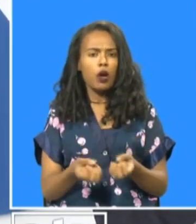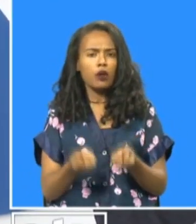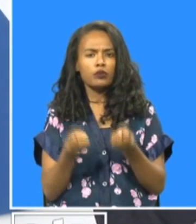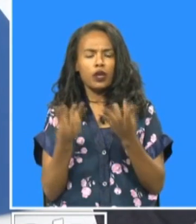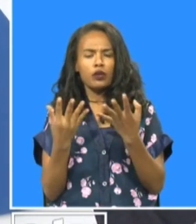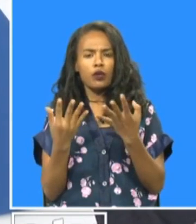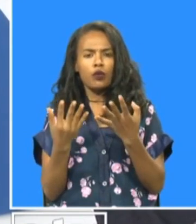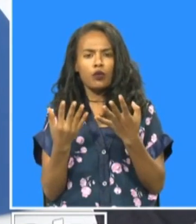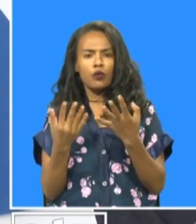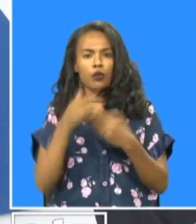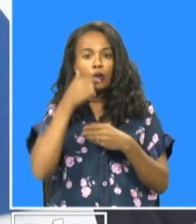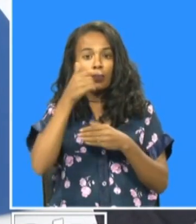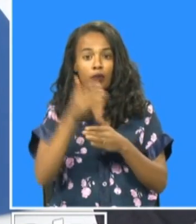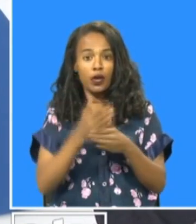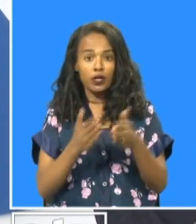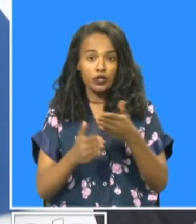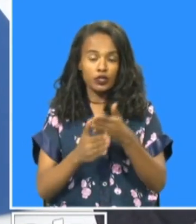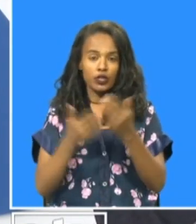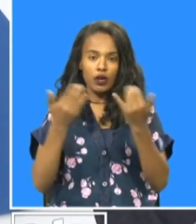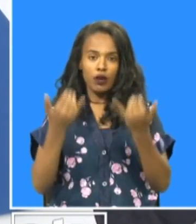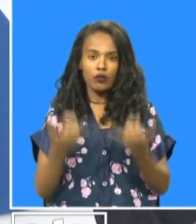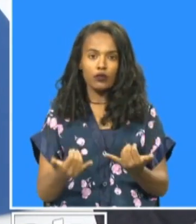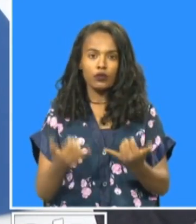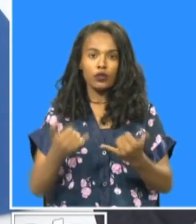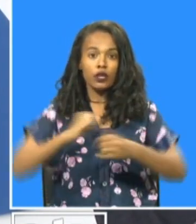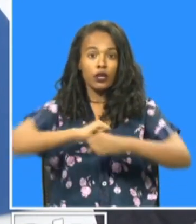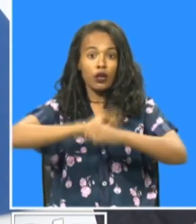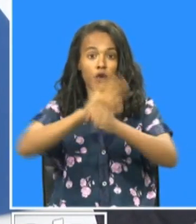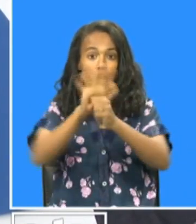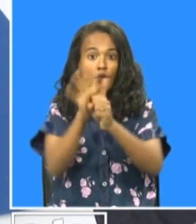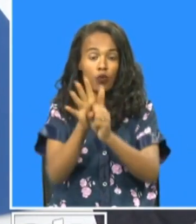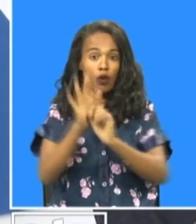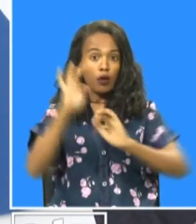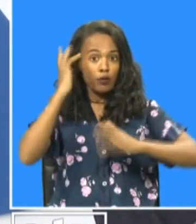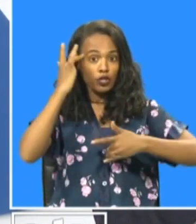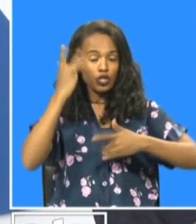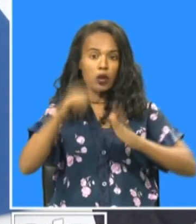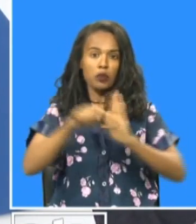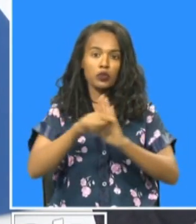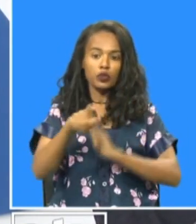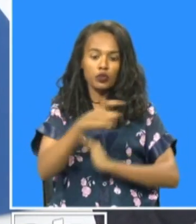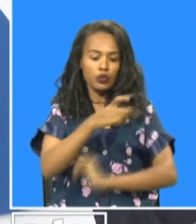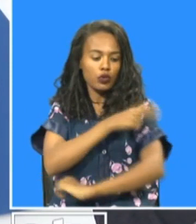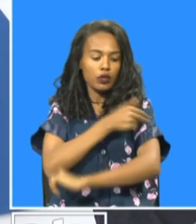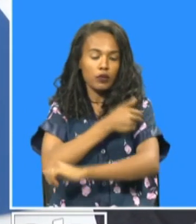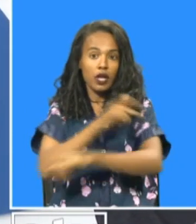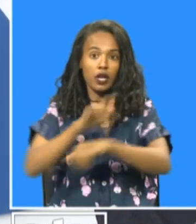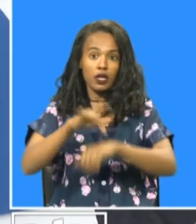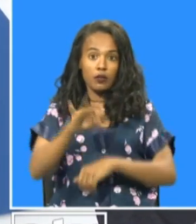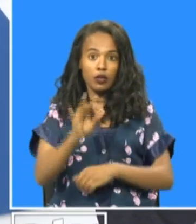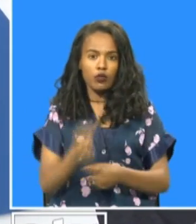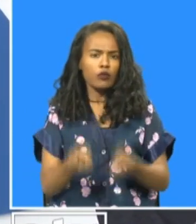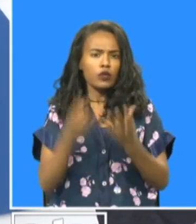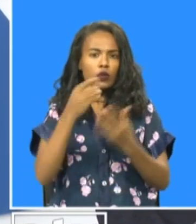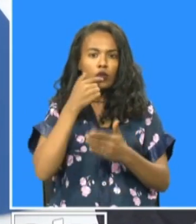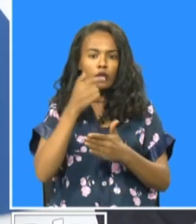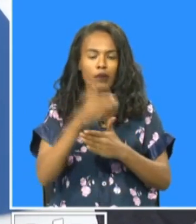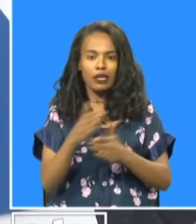በአብዛኛው በሚባል ደረጃ አሁን የኮቪድ በሽታ ፖዚቲቭ ሆኖ ሕክምና ላይ የሚገኙት በአብዛኛው በሚባል